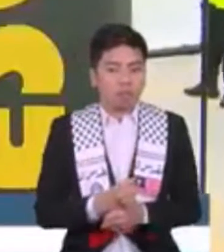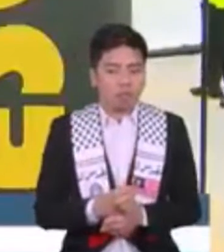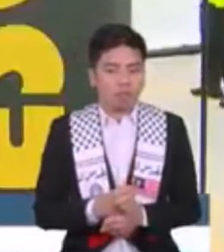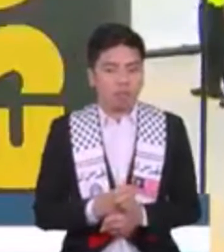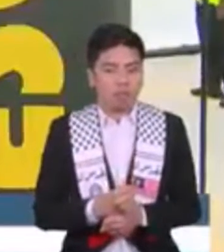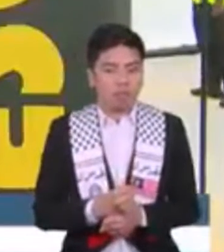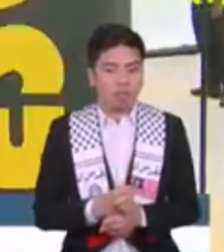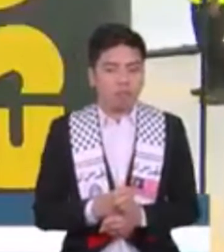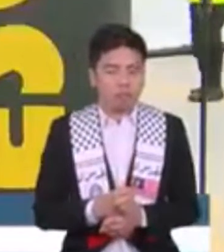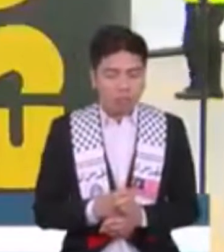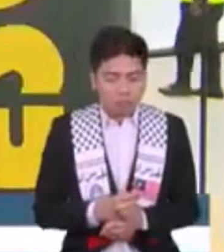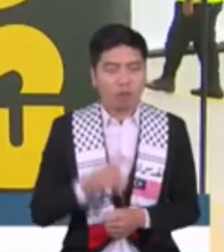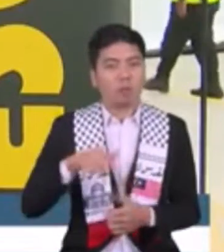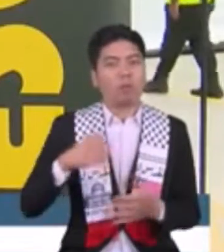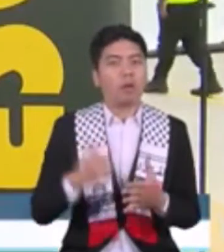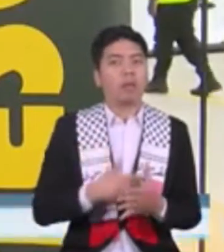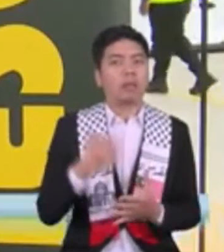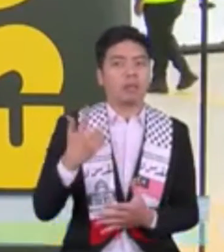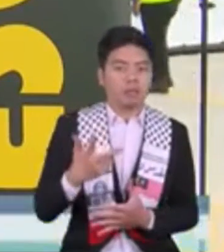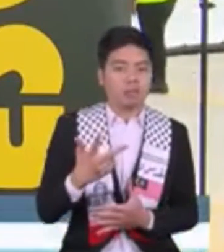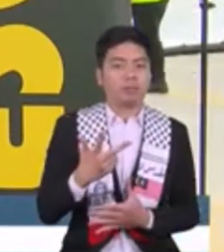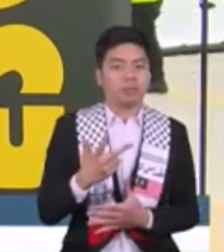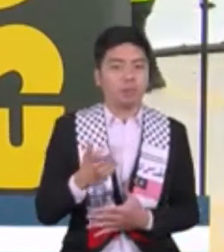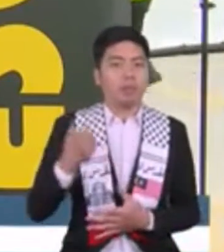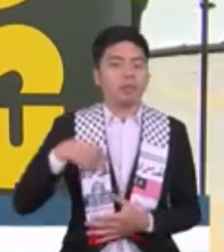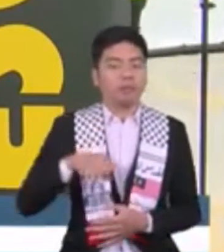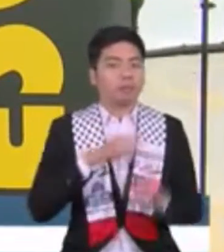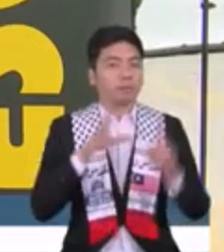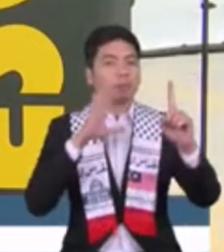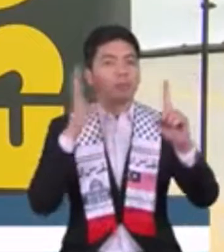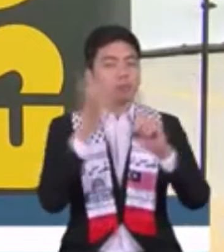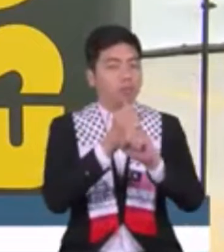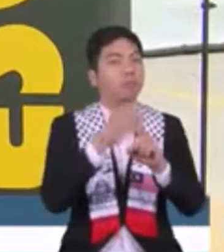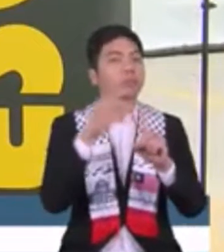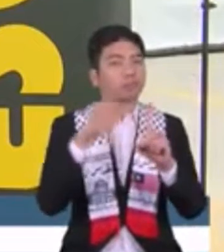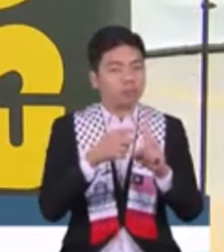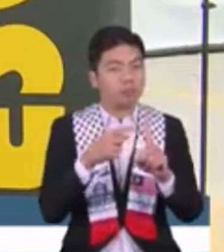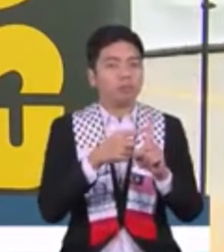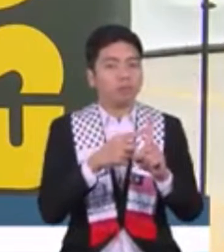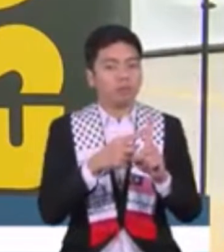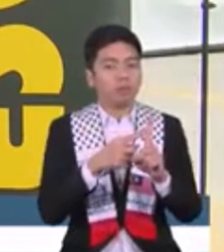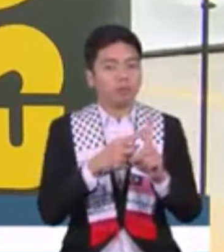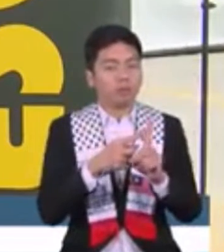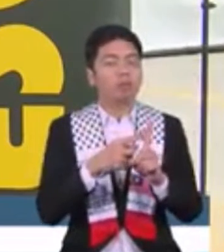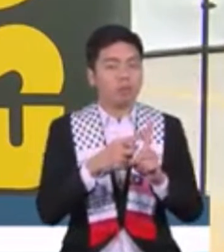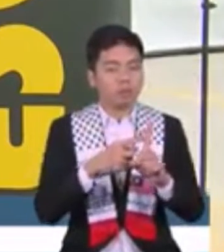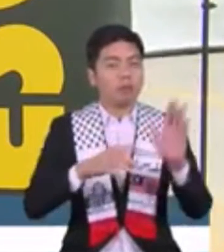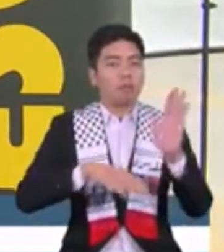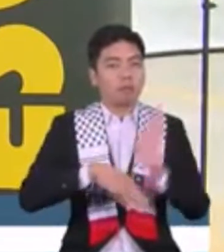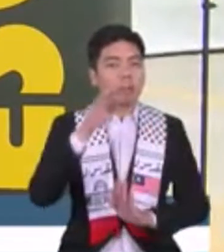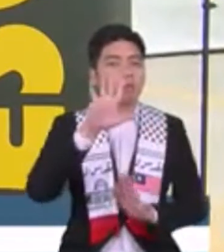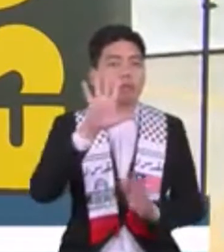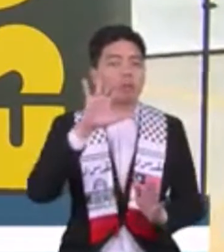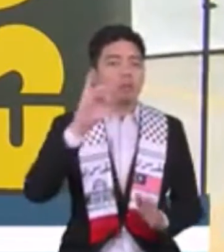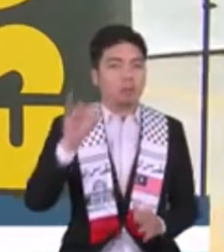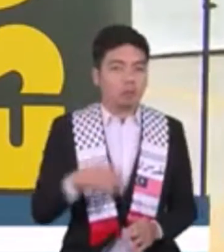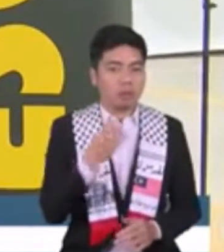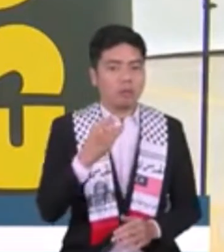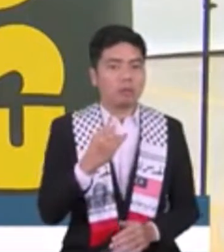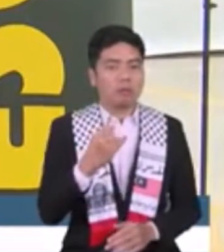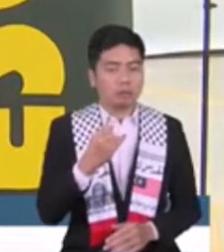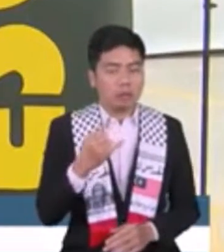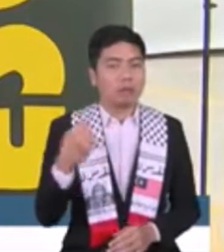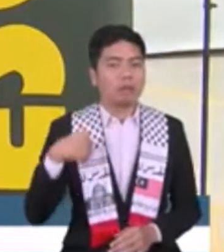bulan 3/4, okay, kita target kita, sasaran kita cecah hingga RM5 juta